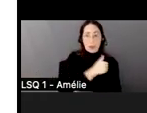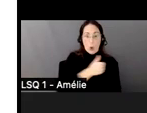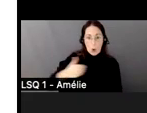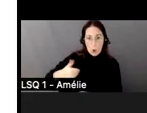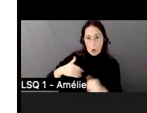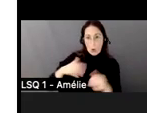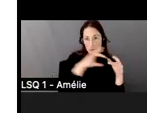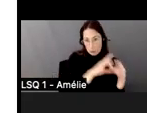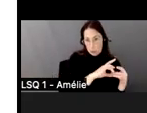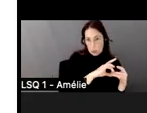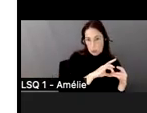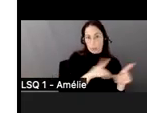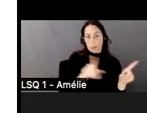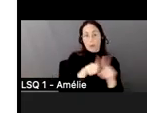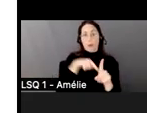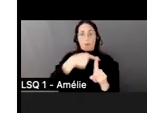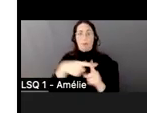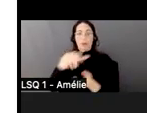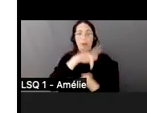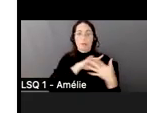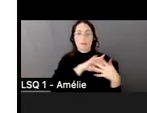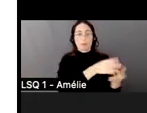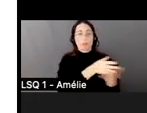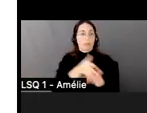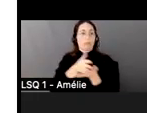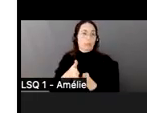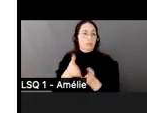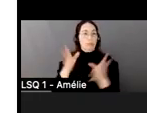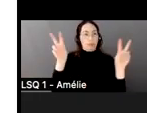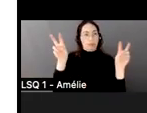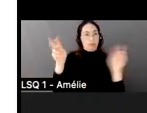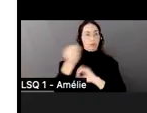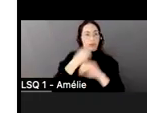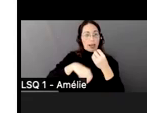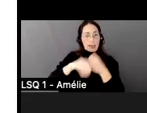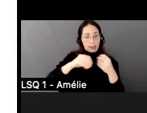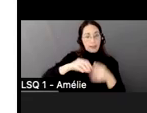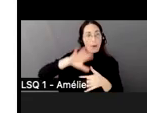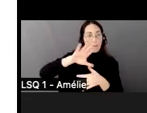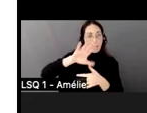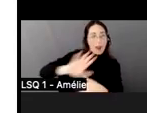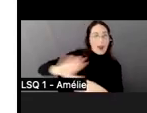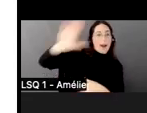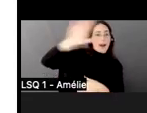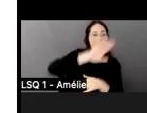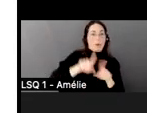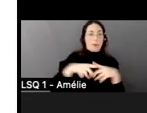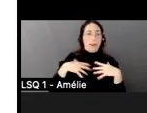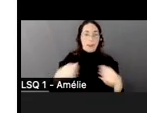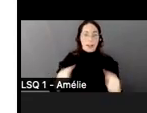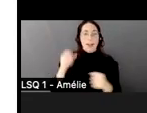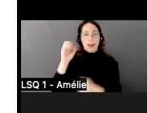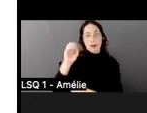et est un centre collaborateur de l'Organisation panaméricaine de la santé et de l'Organisation mondiale de la